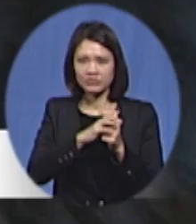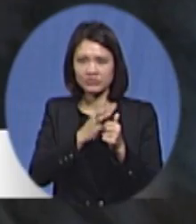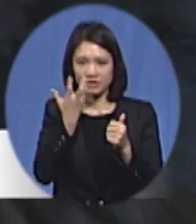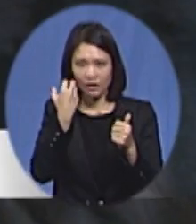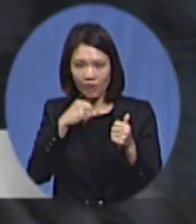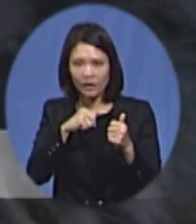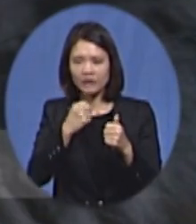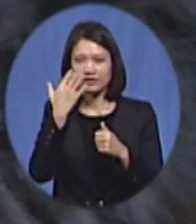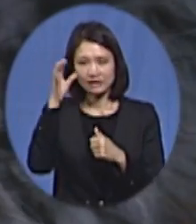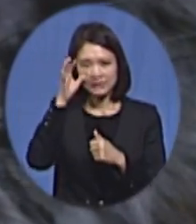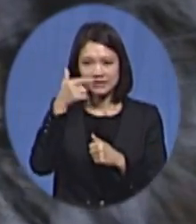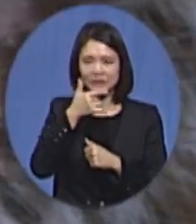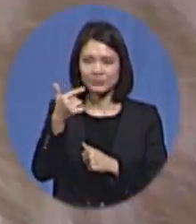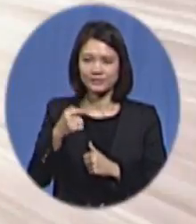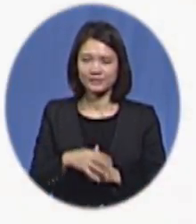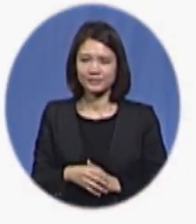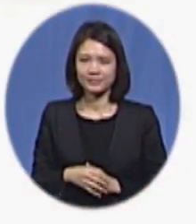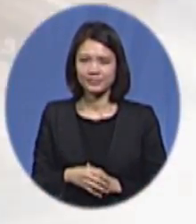연기력이 기대됩니다.